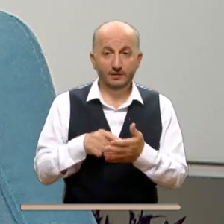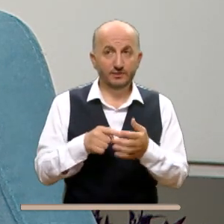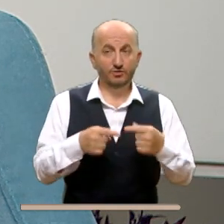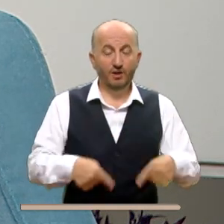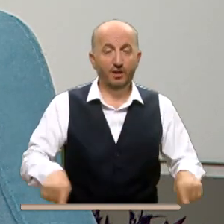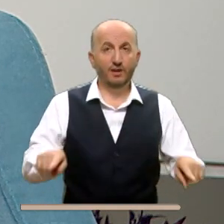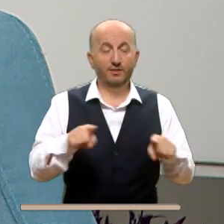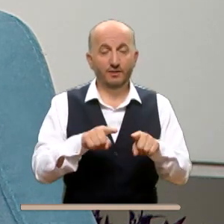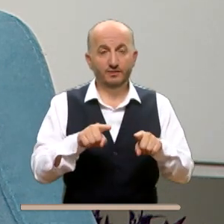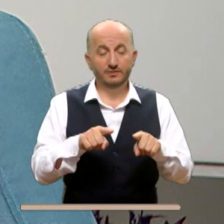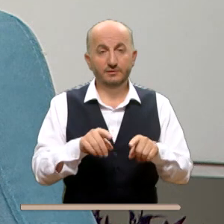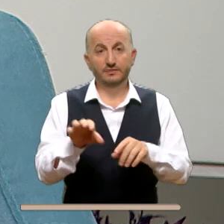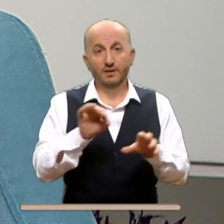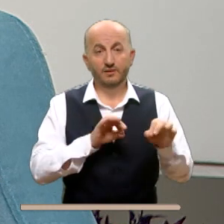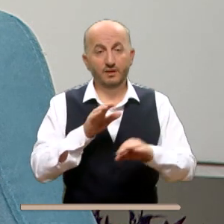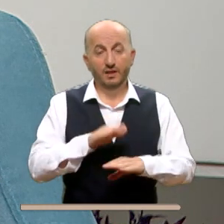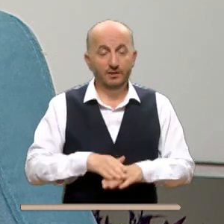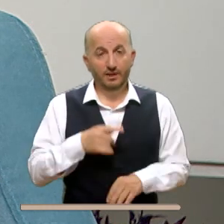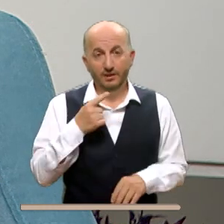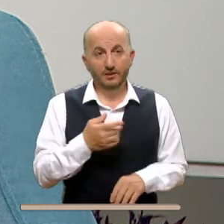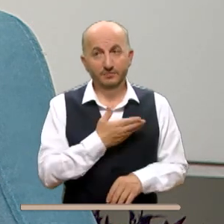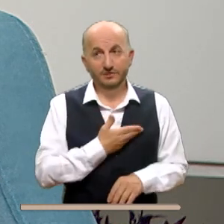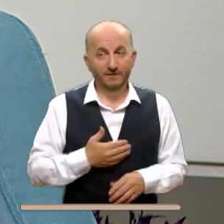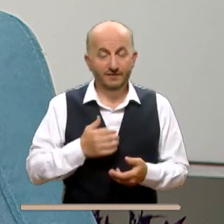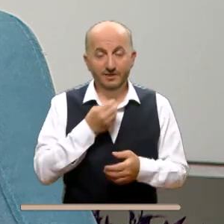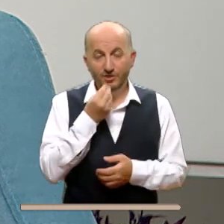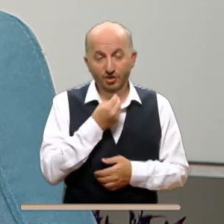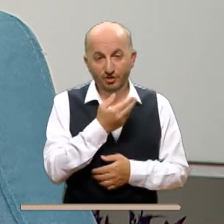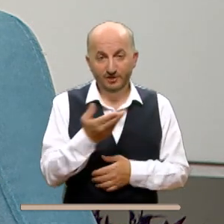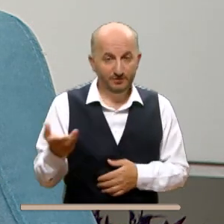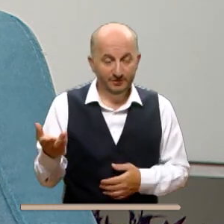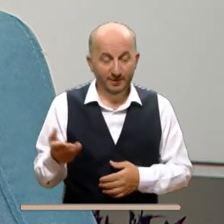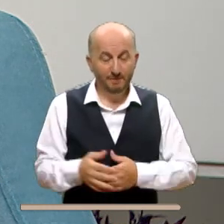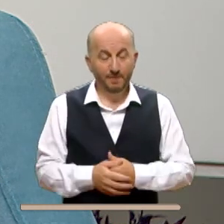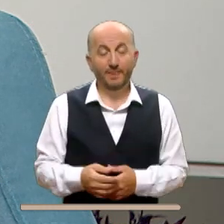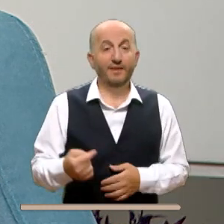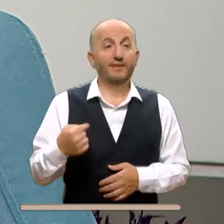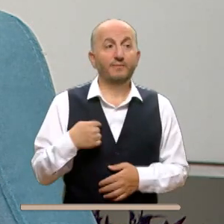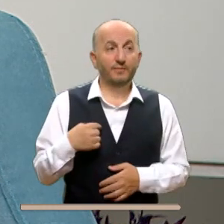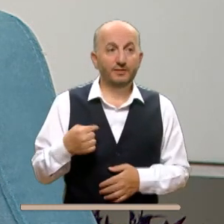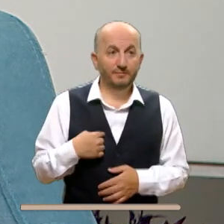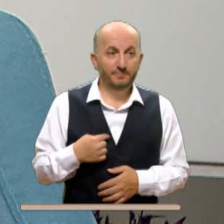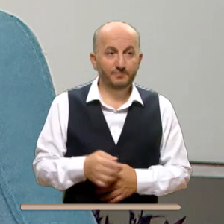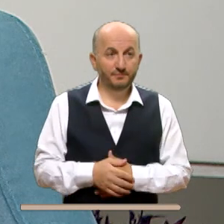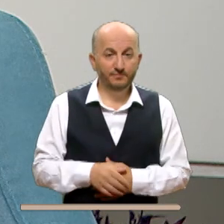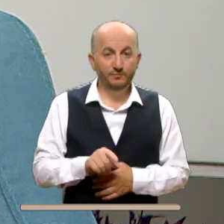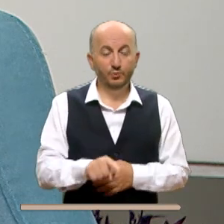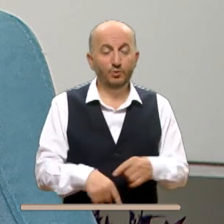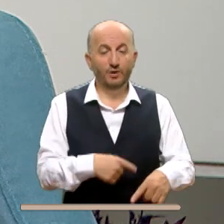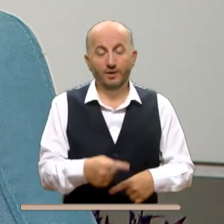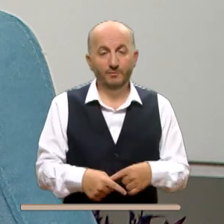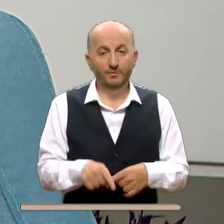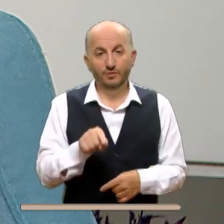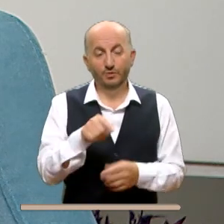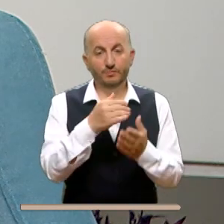alanları tercih edin derim ben sevgili gençlerimize. Yani benim bu dönemde galiba şöyle